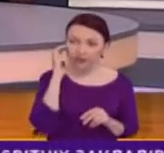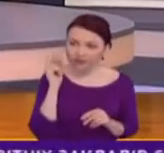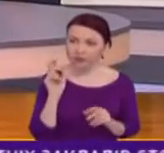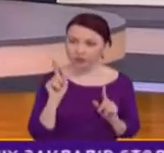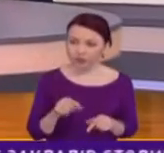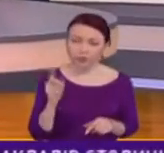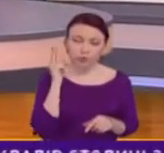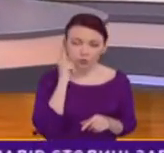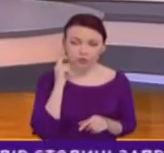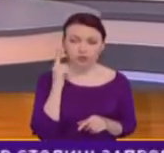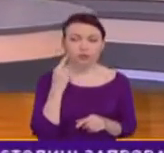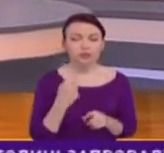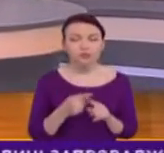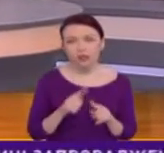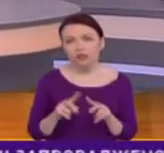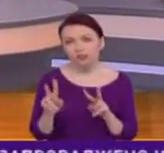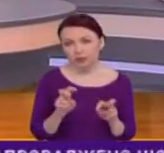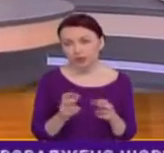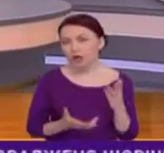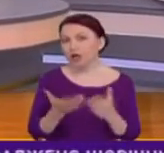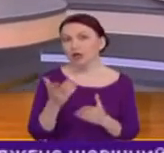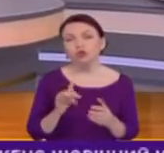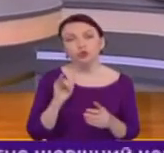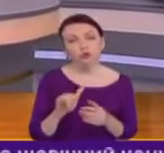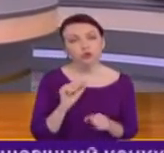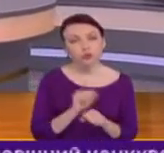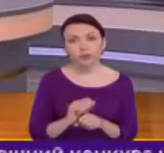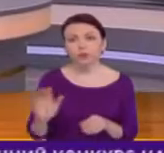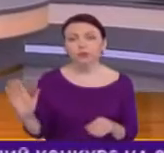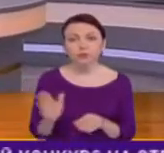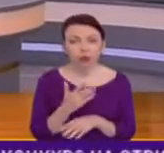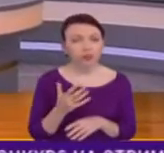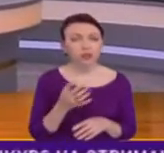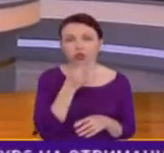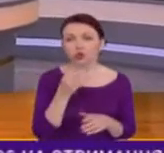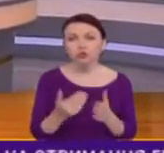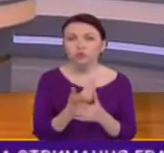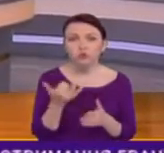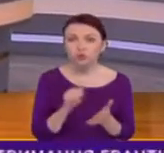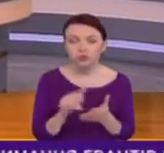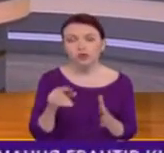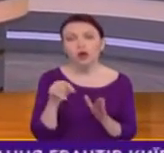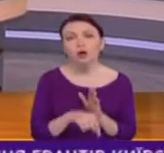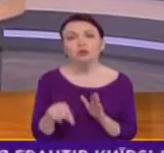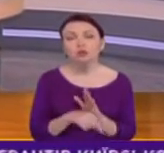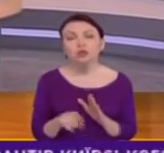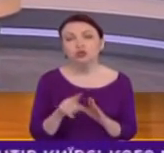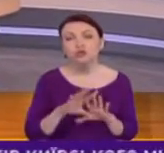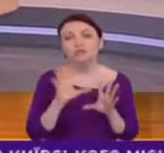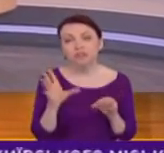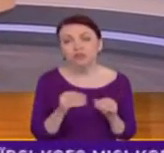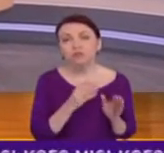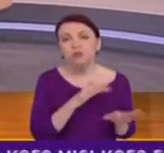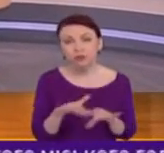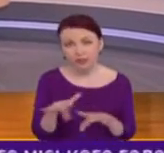почули, яких турбувала ця тематика. Якщо у вас зупинку прибрали і ще нову не встановили, означає, що все в